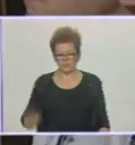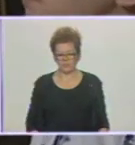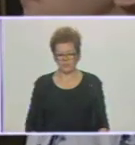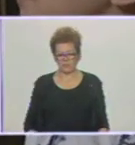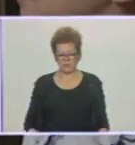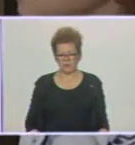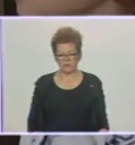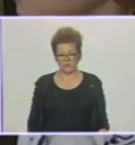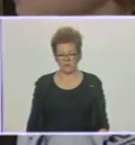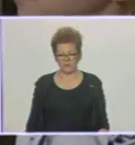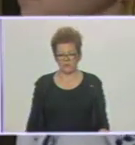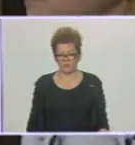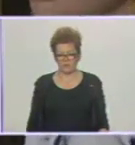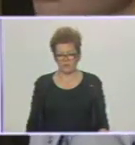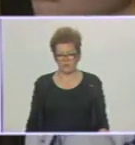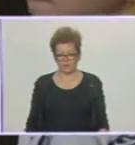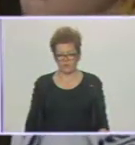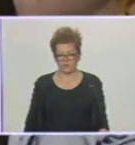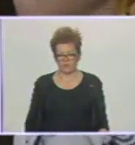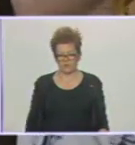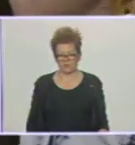Odată l-am văzut